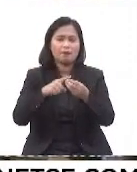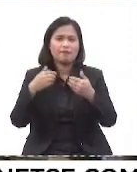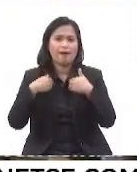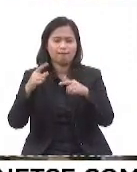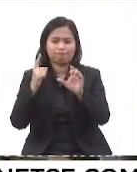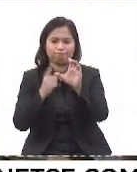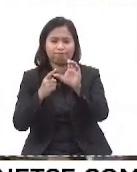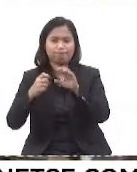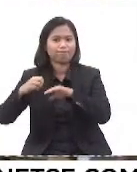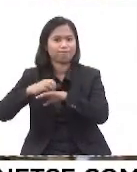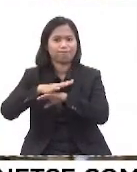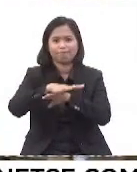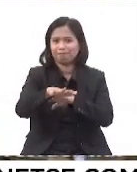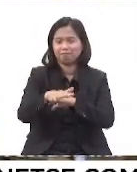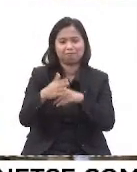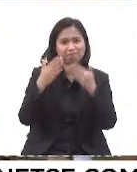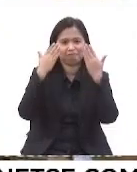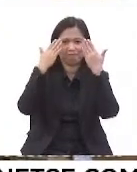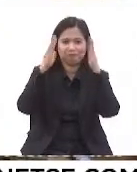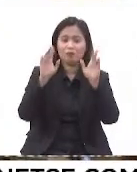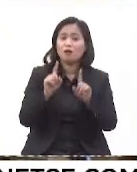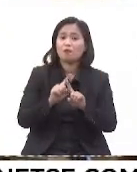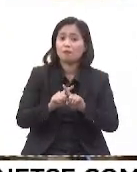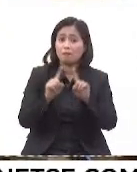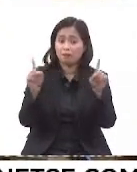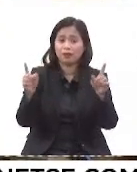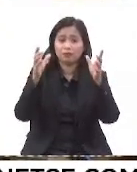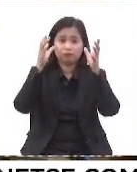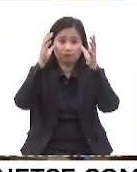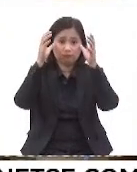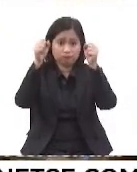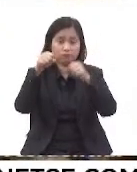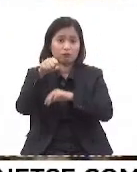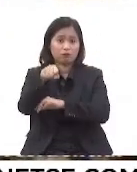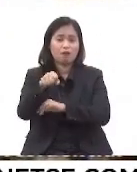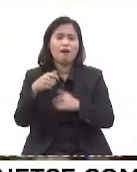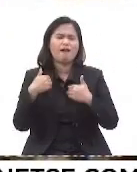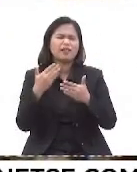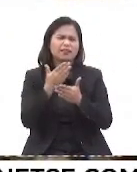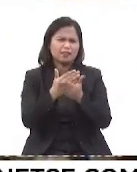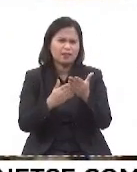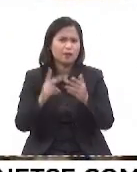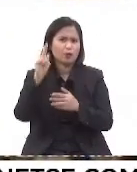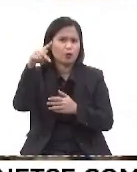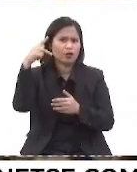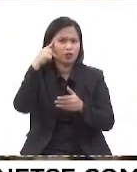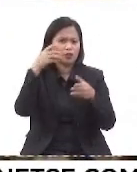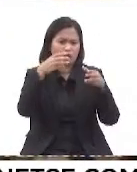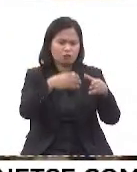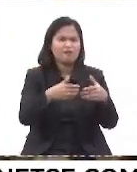ng mga komunista. Una nang sinabi ng Pangulo na may ilang party list group ang kasabwat ng CPP.